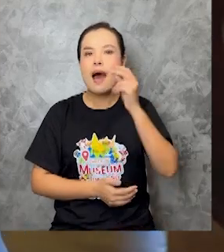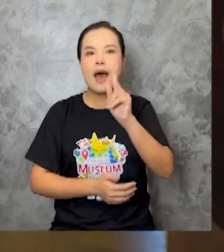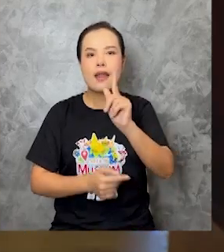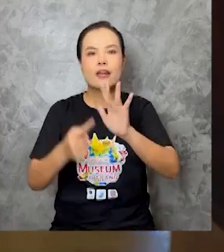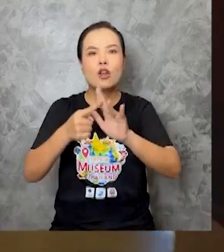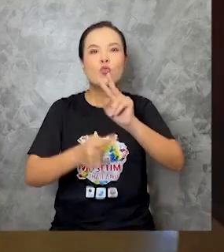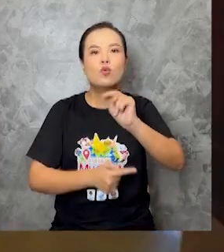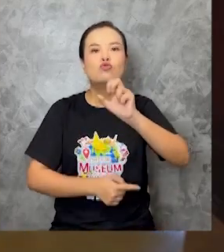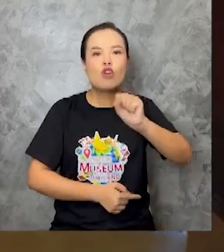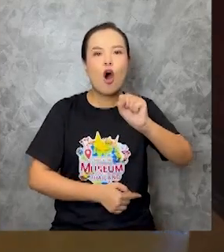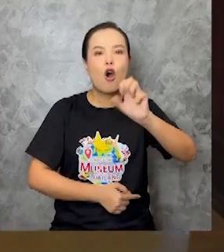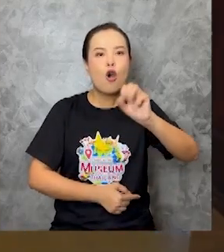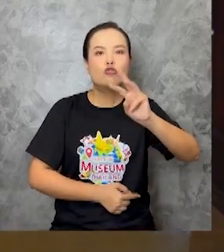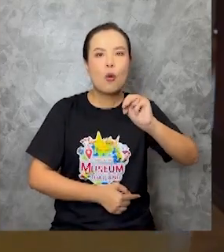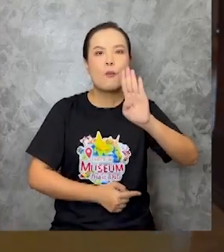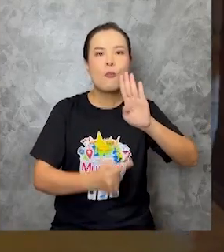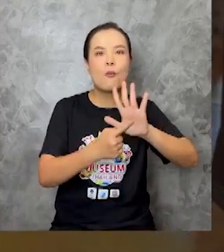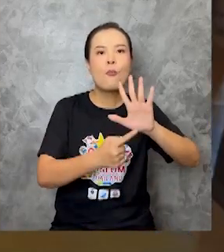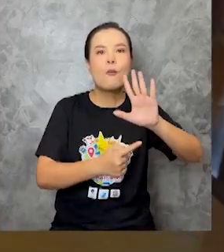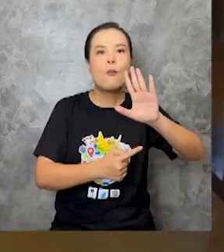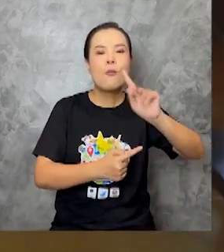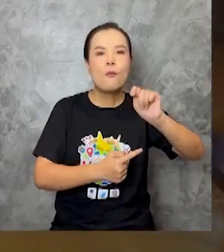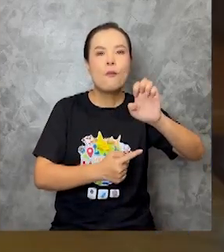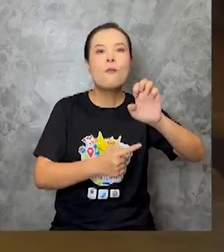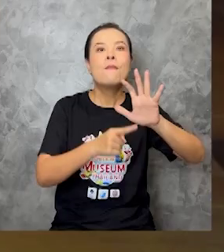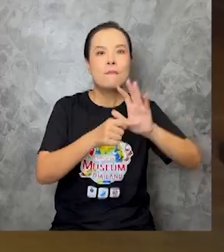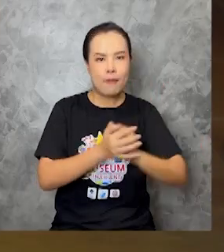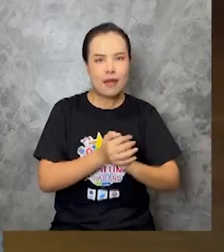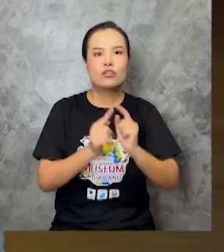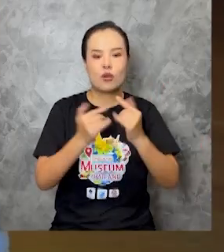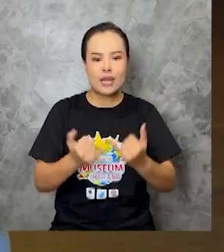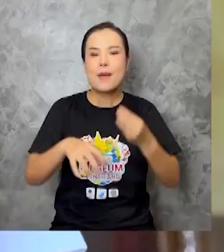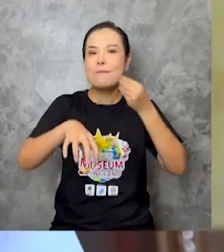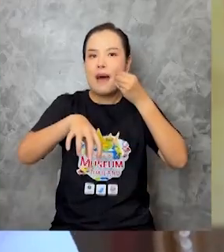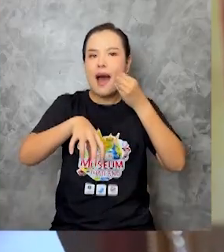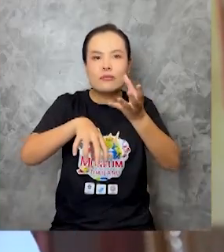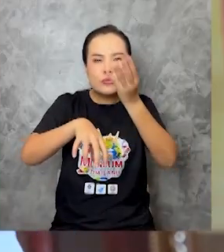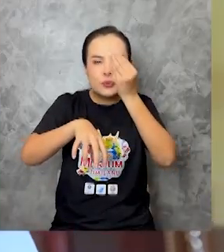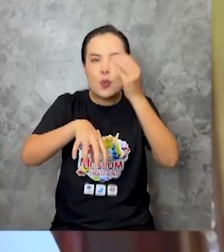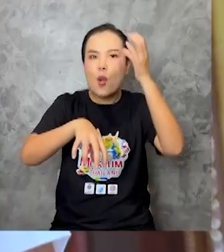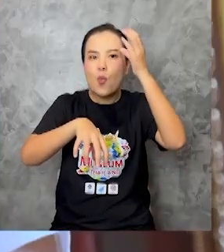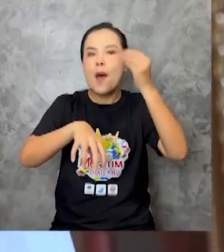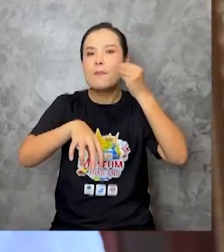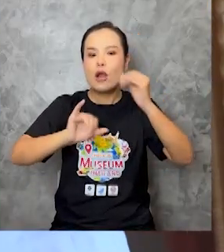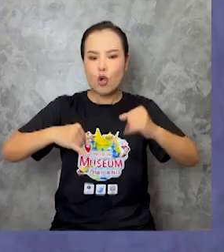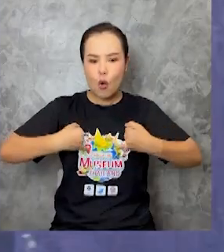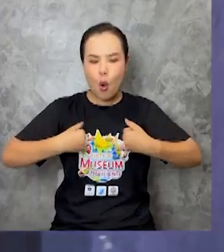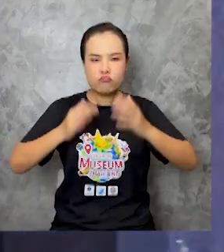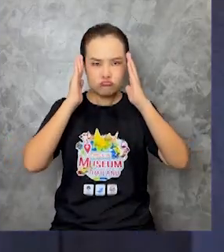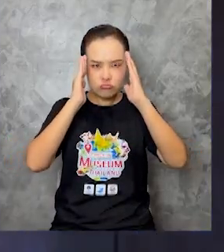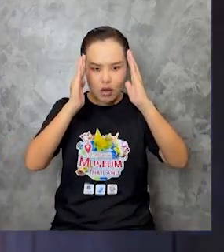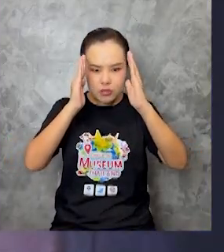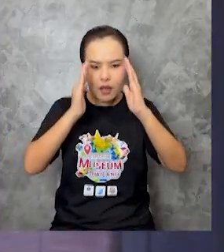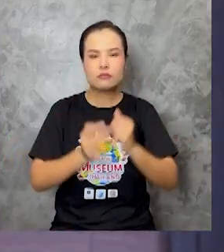ะ แล้วก็ปัจจุบันนี้ก็คือบ้านเรียนรู้ชุมชนน้ำจันทบุรีค่ะ เ จ้าของบ้านเนี่ยจริงๆมีเจตนารมณ์ที่